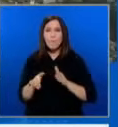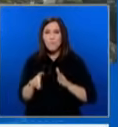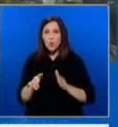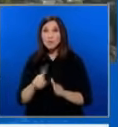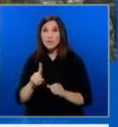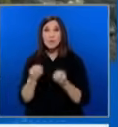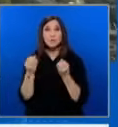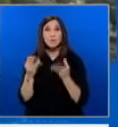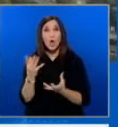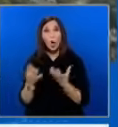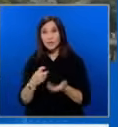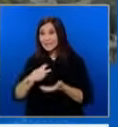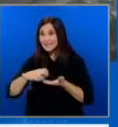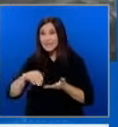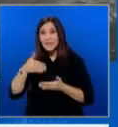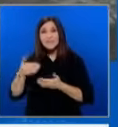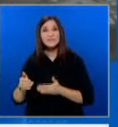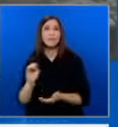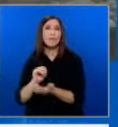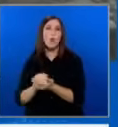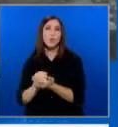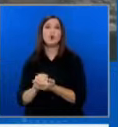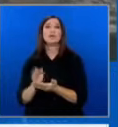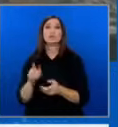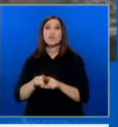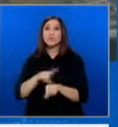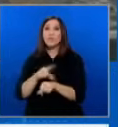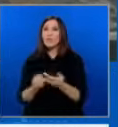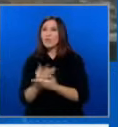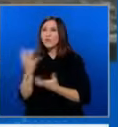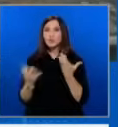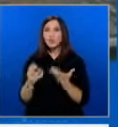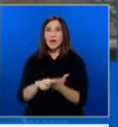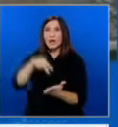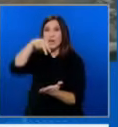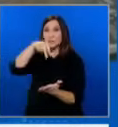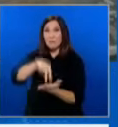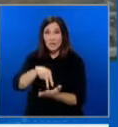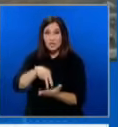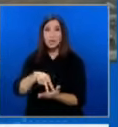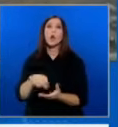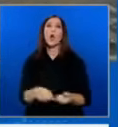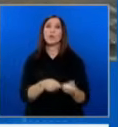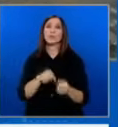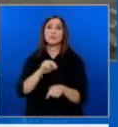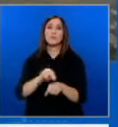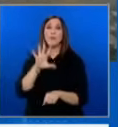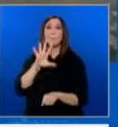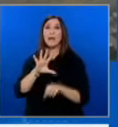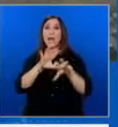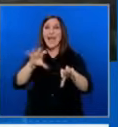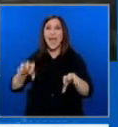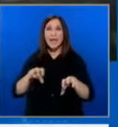излезе днес извън депото. Междувременно нов пожар вдигна на крак огнеборците в Пловдив. 5 екипа гасят в открита база